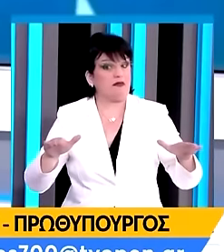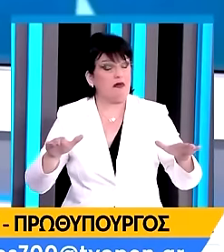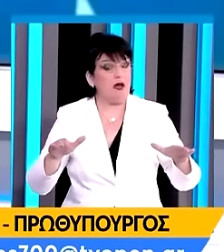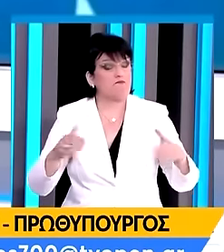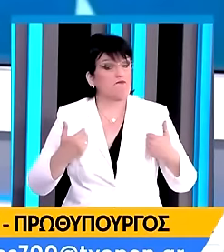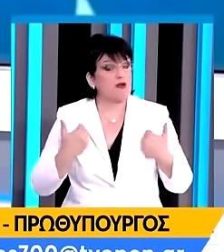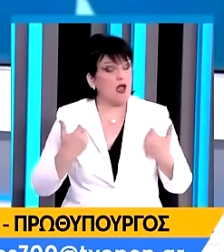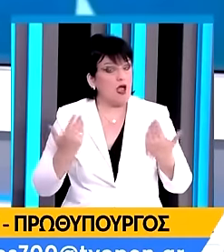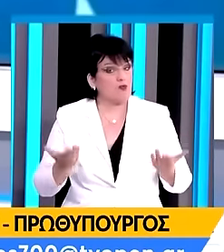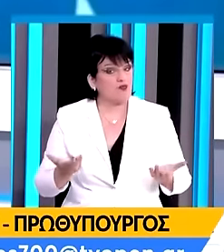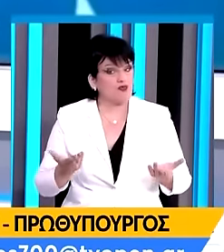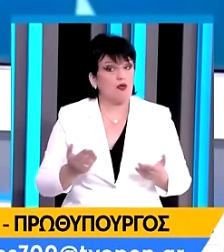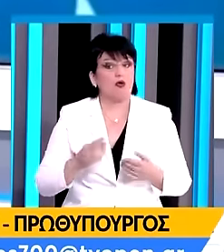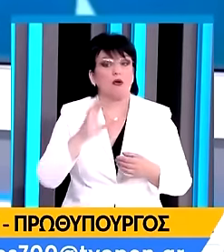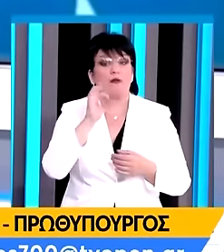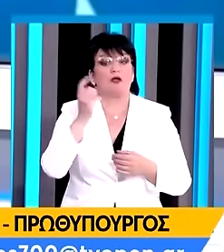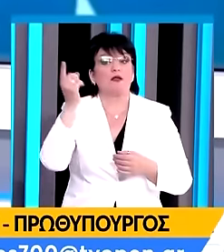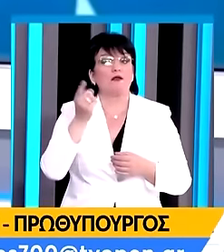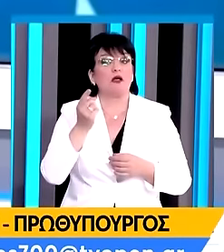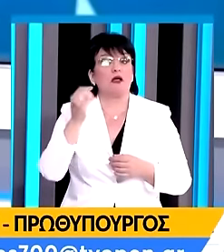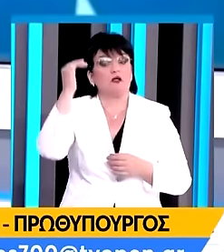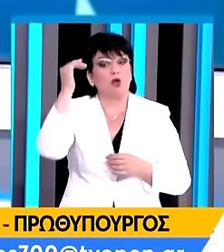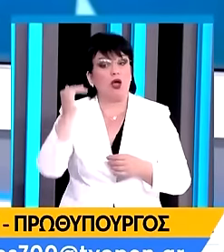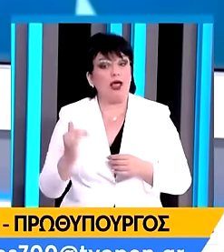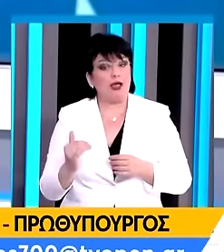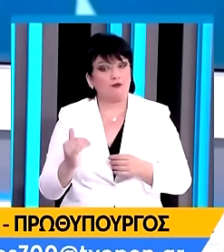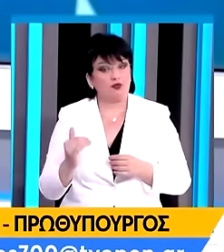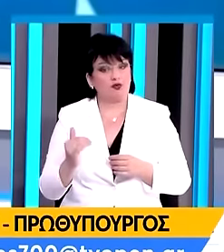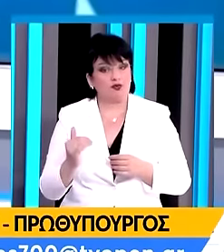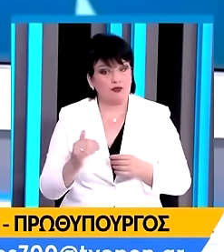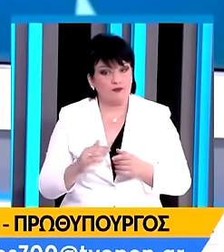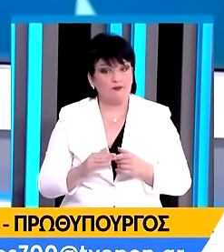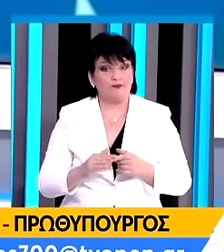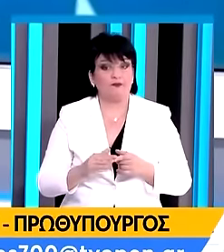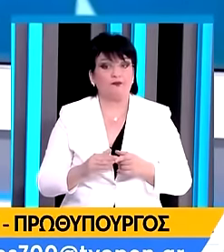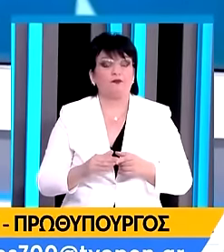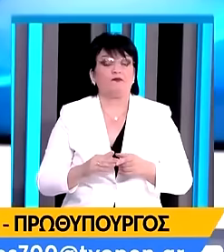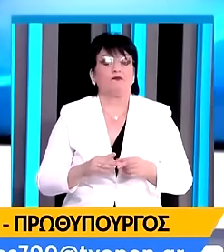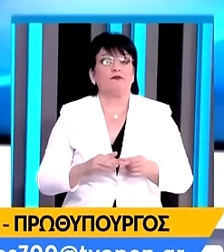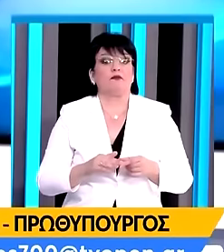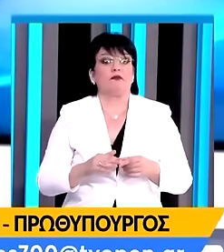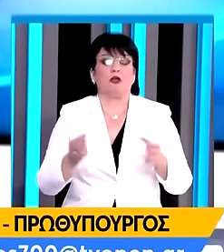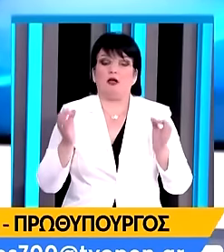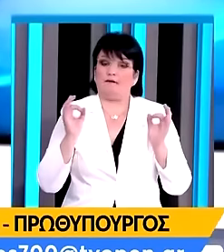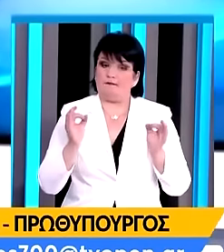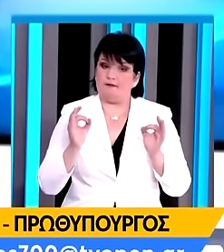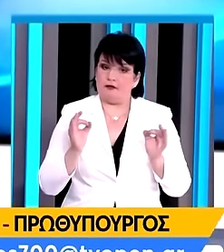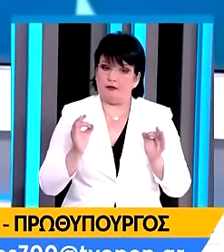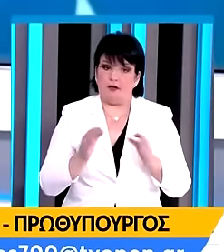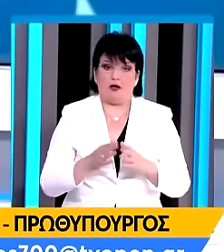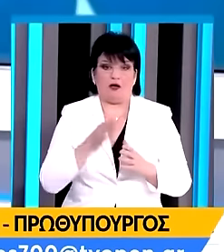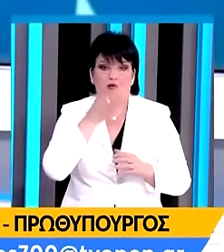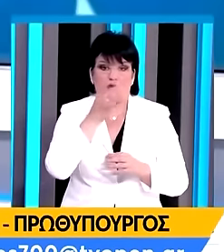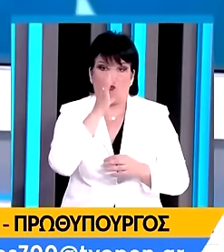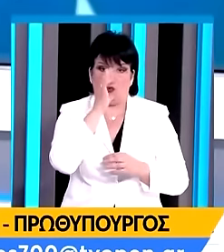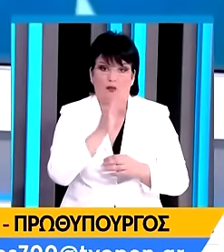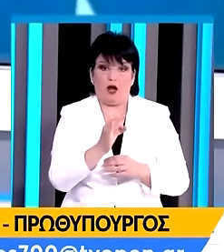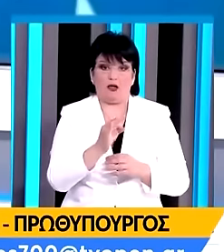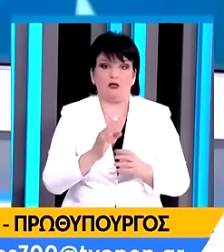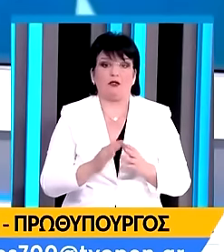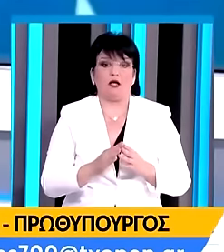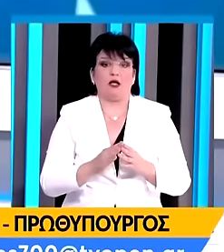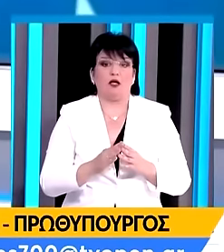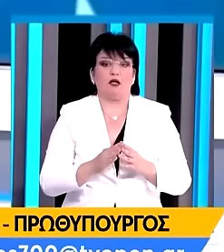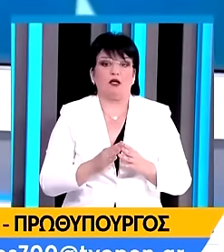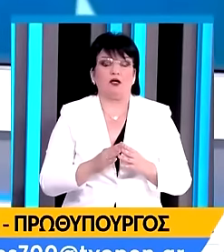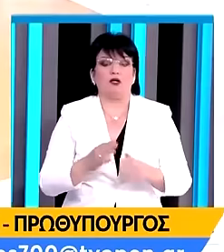φοιτητή έχουμε 50% έκπτωση στα φοιτητικά ναύλα. Στα φοιτητικά ναύλα. Βεβαίως, να το πούμε και αυτό. Οι φοιτητές στον οποίοι αξιότητο